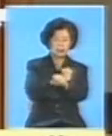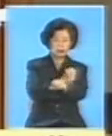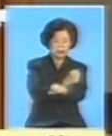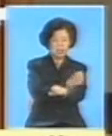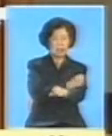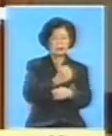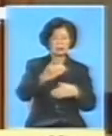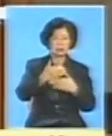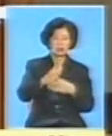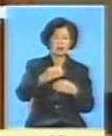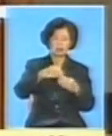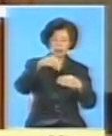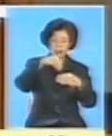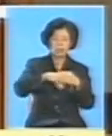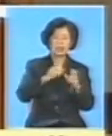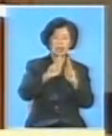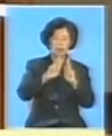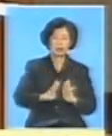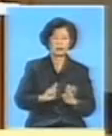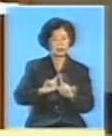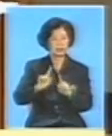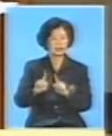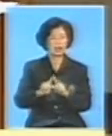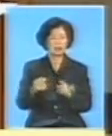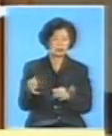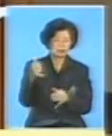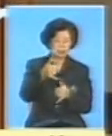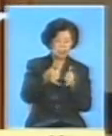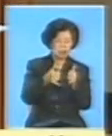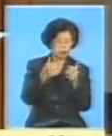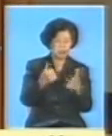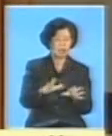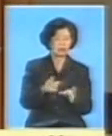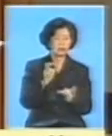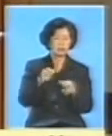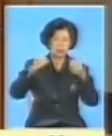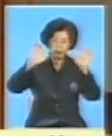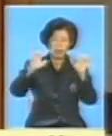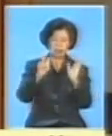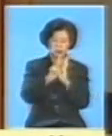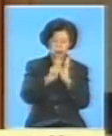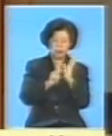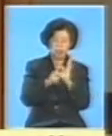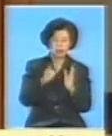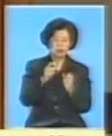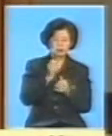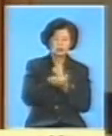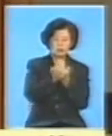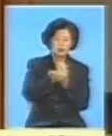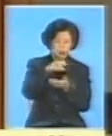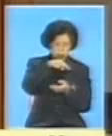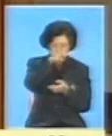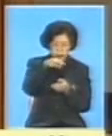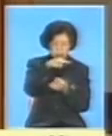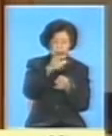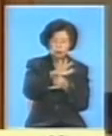นะครับจะต้องไม่มีละพูดง่ายเราต้องแล้วถ้าเข้ามาแล้วต้องคุ้มครองโดยรัฐและโดยกฎหมายวันนี้ก็บอกว่ามีทั้งแรงงานประ